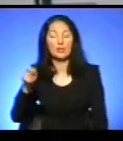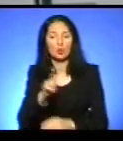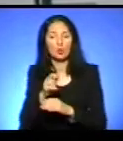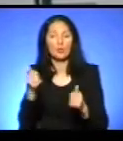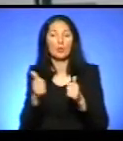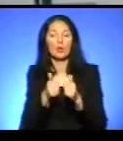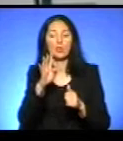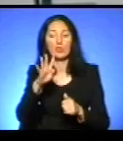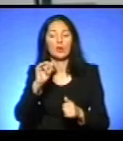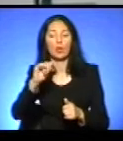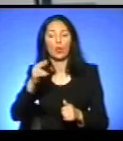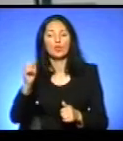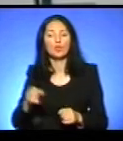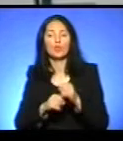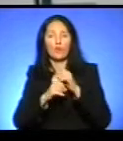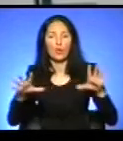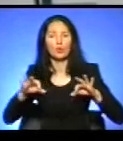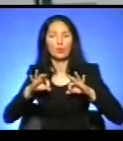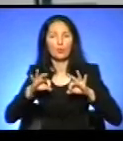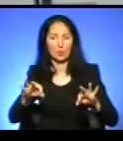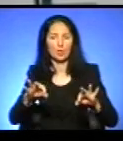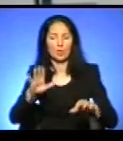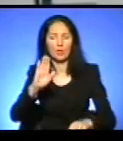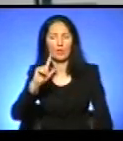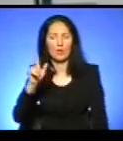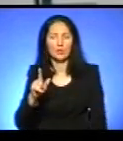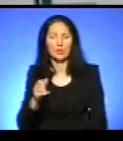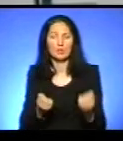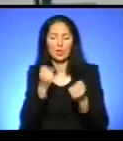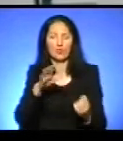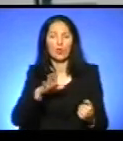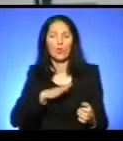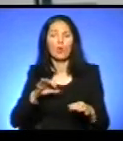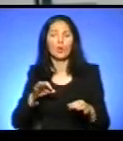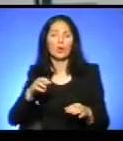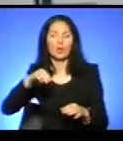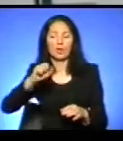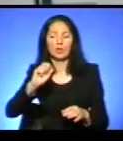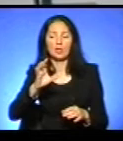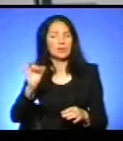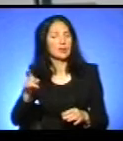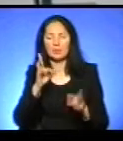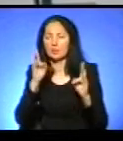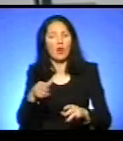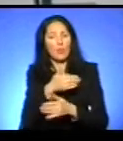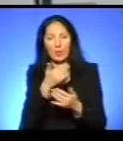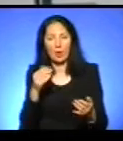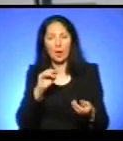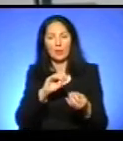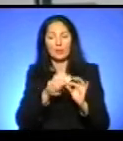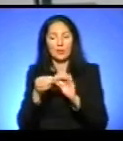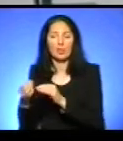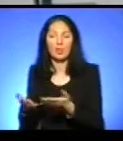4-го училища вибухнув автомобіль ВАЗ. За кермом був таксист, він не травмувався. Деталі встановлюють,